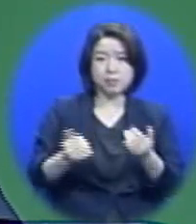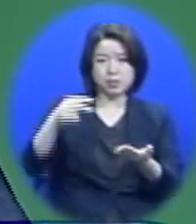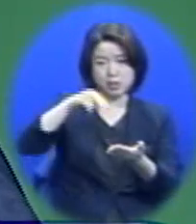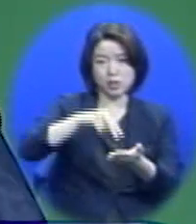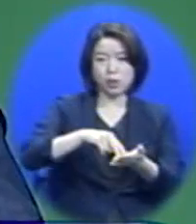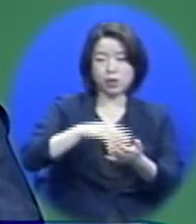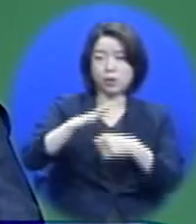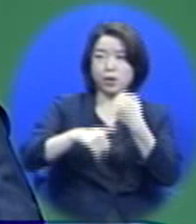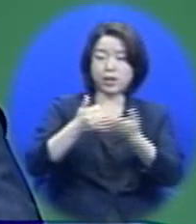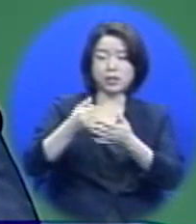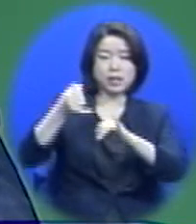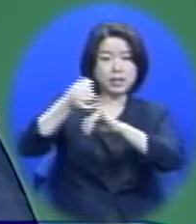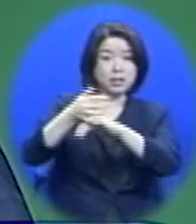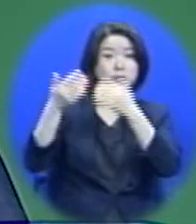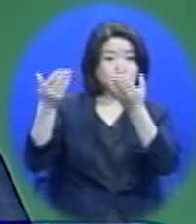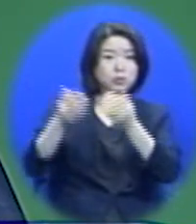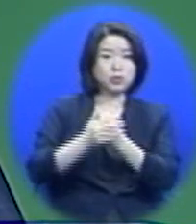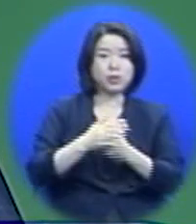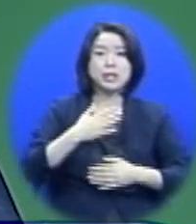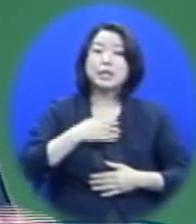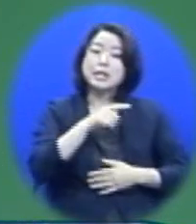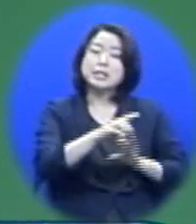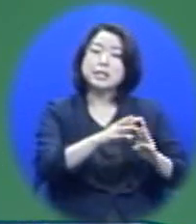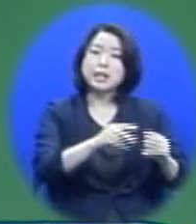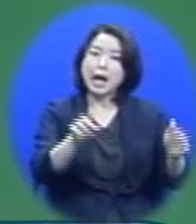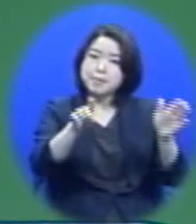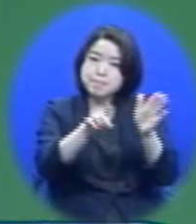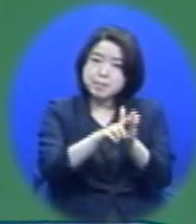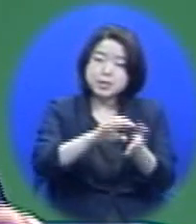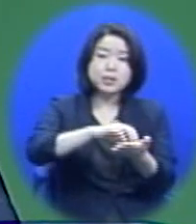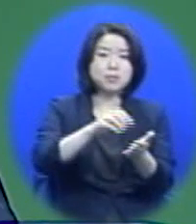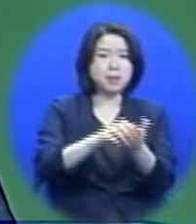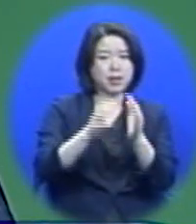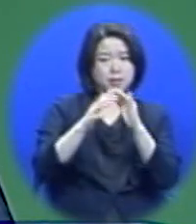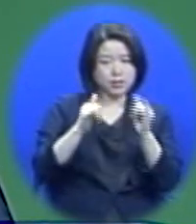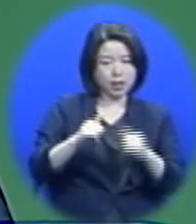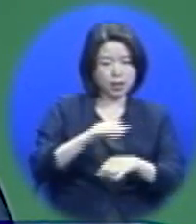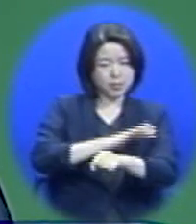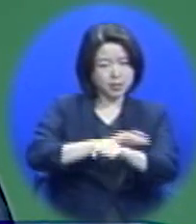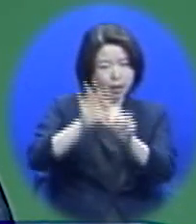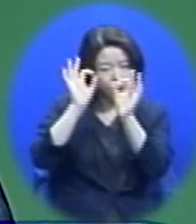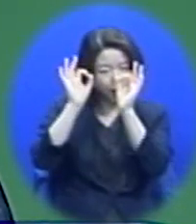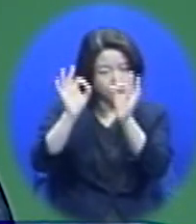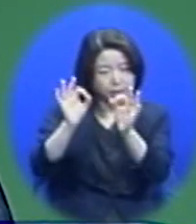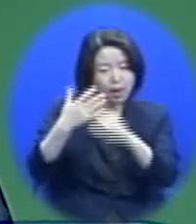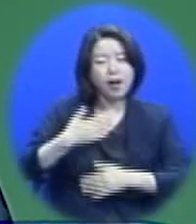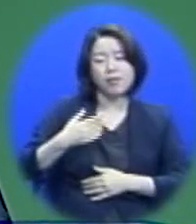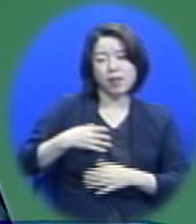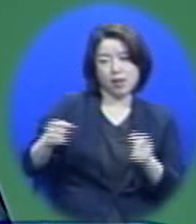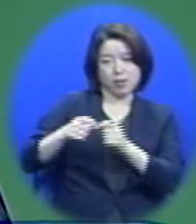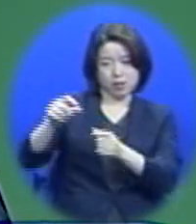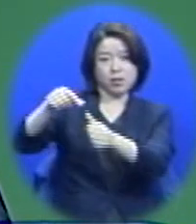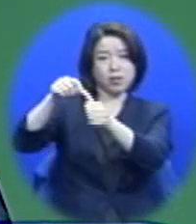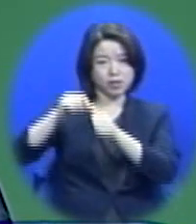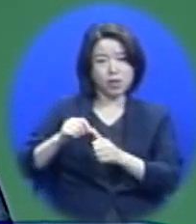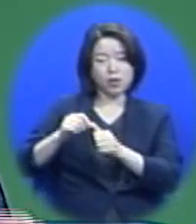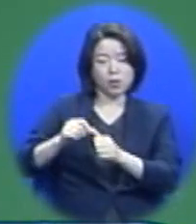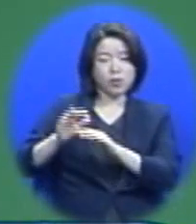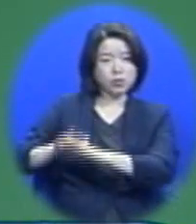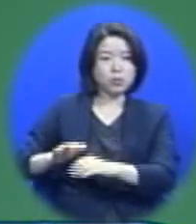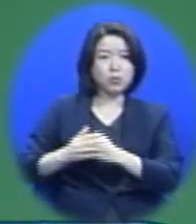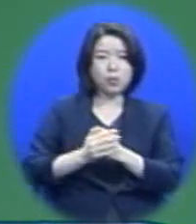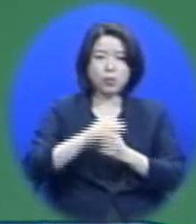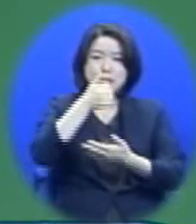약속합니다. 6절에 나는 이 땅에서 믿음직한 사람을 눈여겨보았다가 내 곁에 있게 하고 흠이 없이 사는 사람을